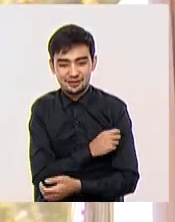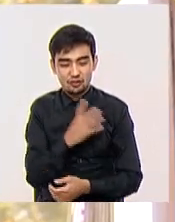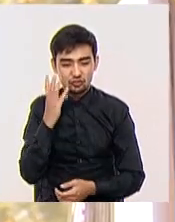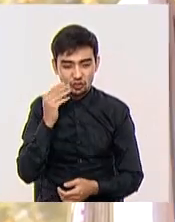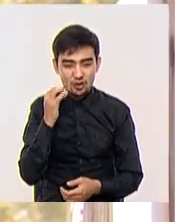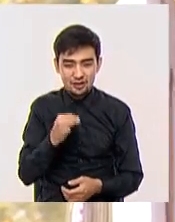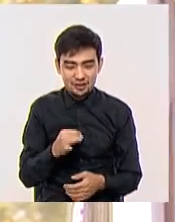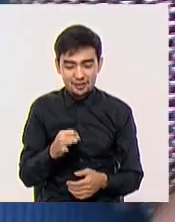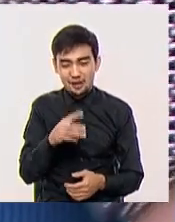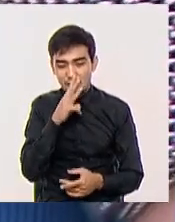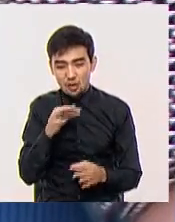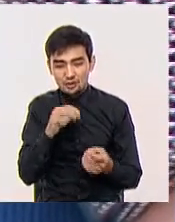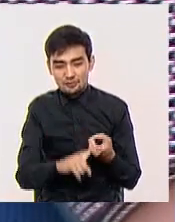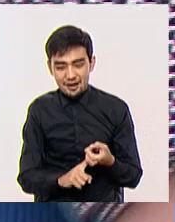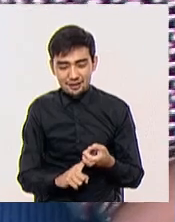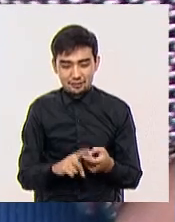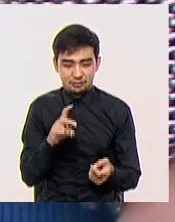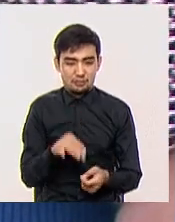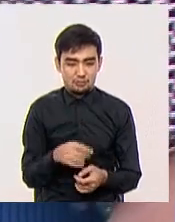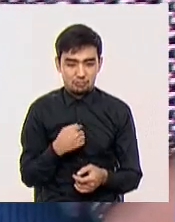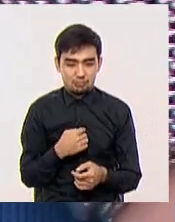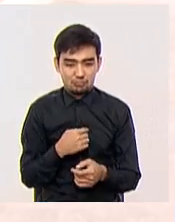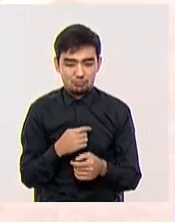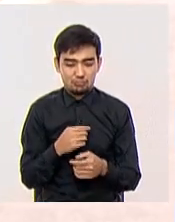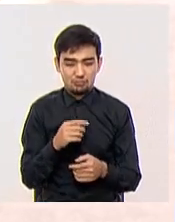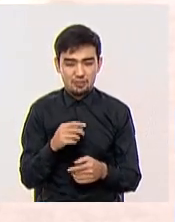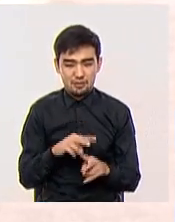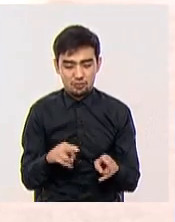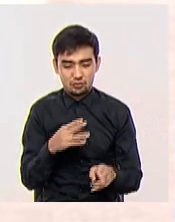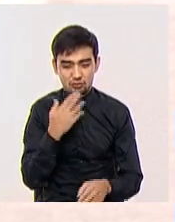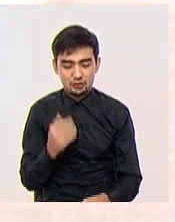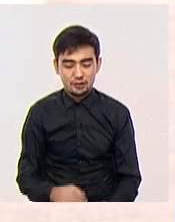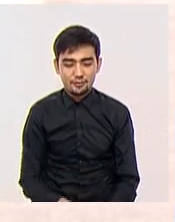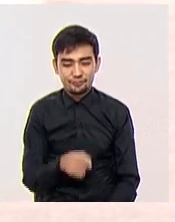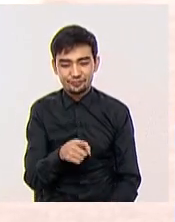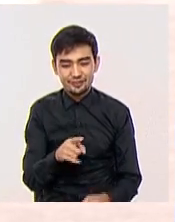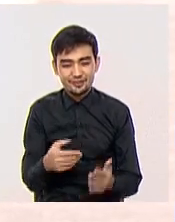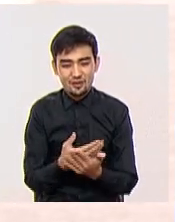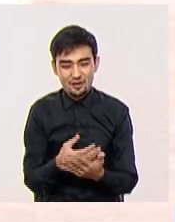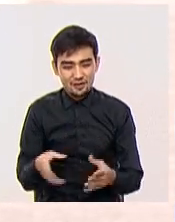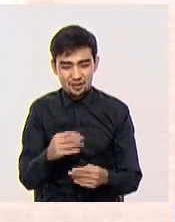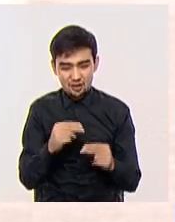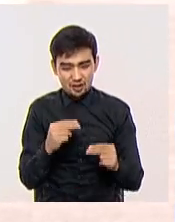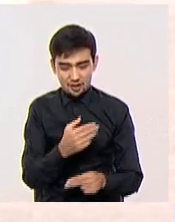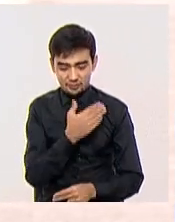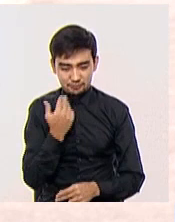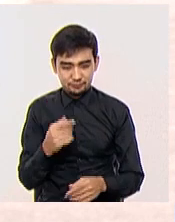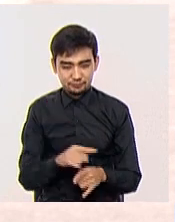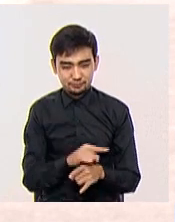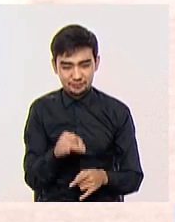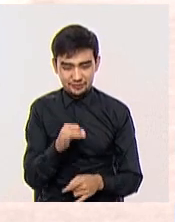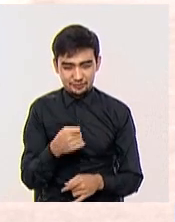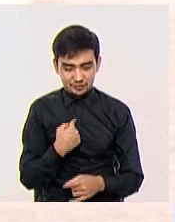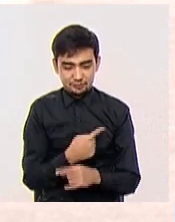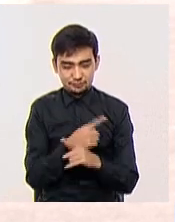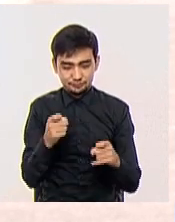мен жалақыға қатысты ақпарат жоққа шығарды. Бұл айтылған ақпараттың барлығы шындыққа жанаспайды. Мен оны